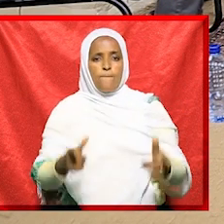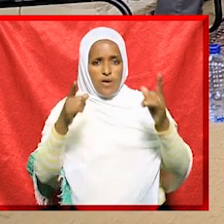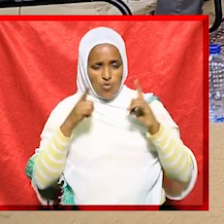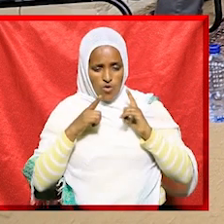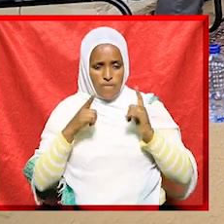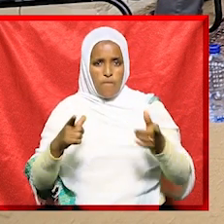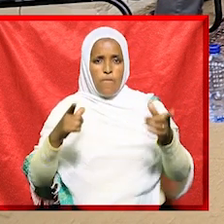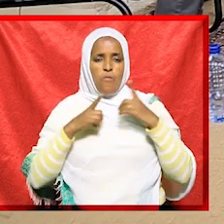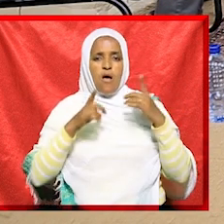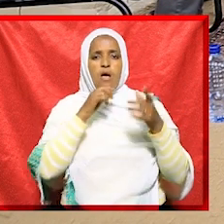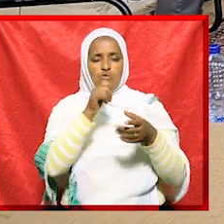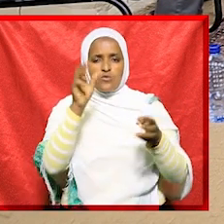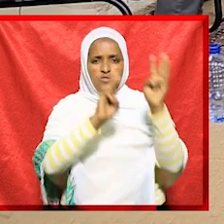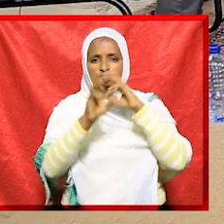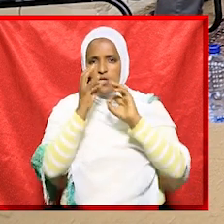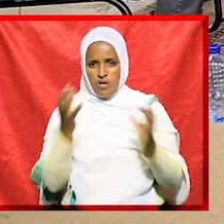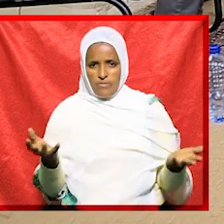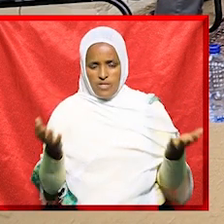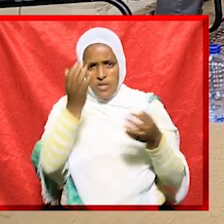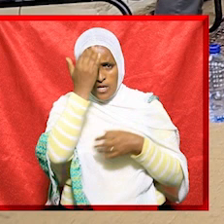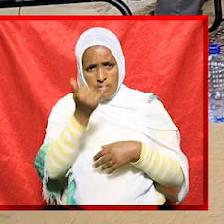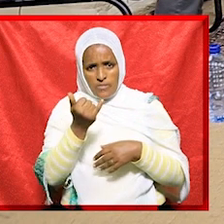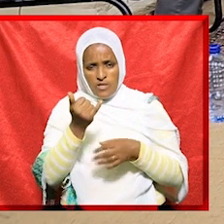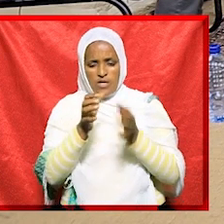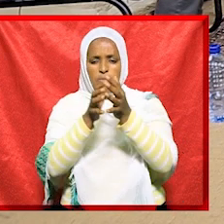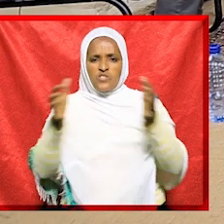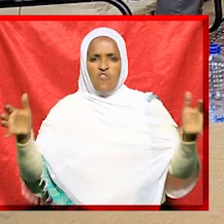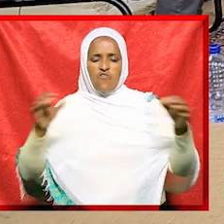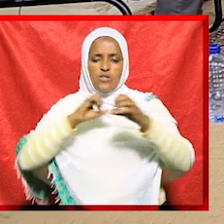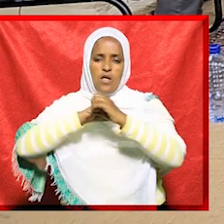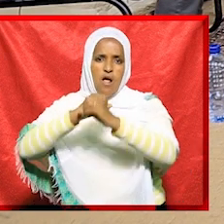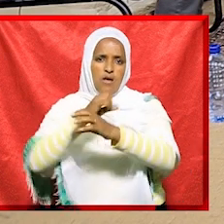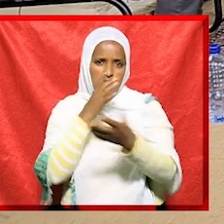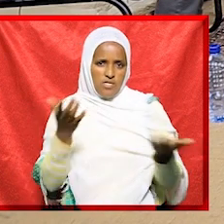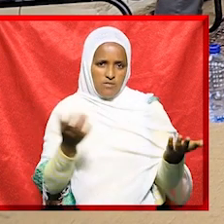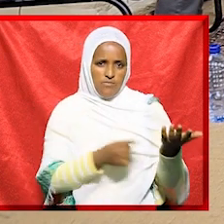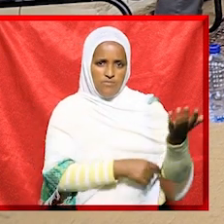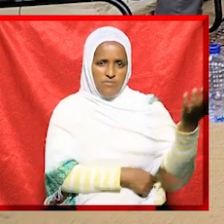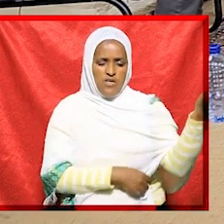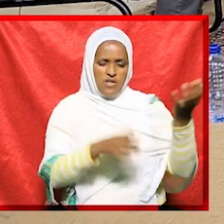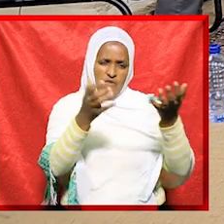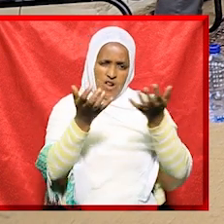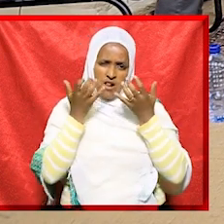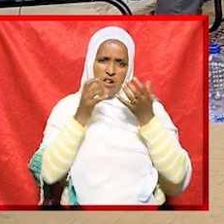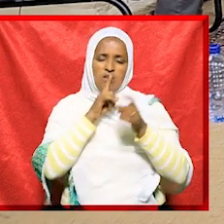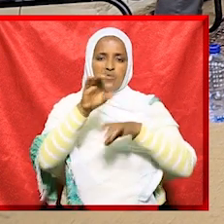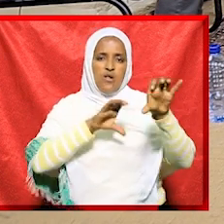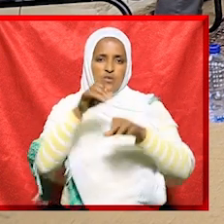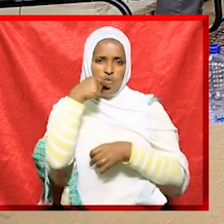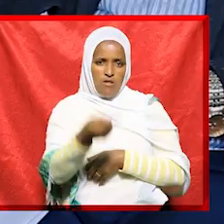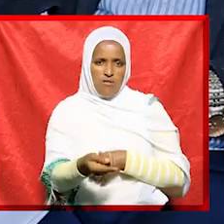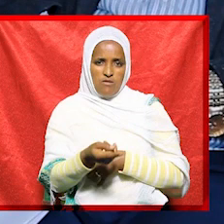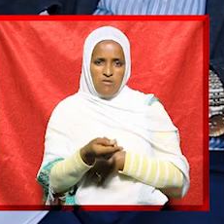ቢኖርም ባይኖርም ችግር የለብንም። ለምን? ከመስፋፋት አላገደንም። እንደፈለግን እያደረግነን ያለ